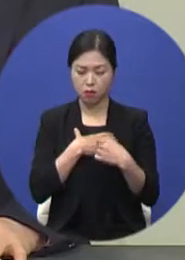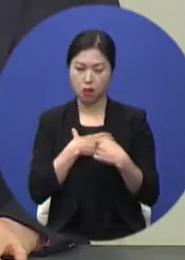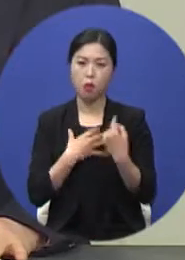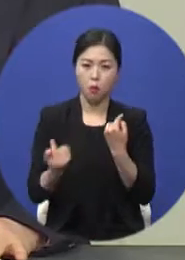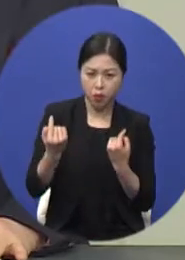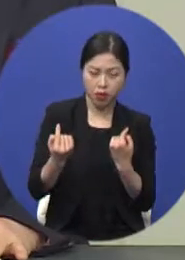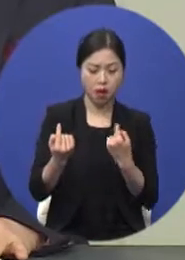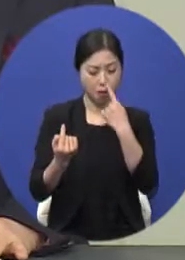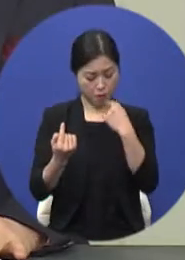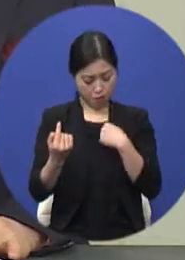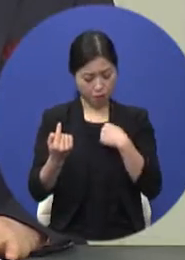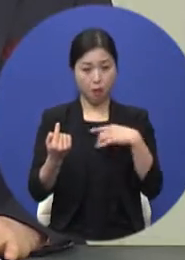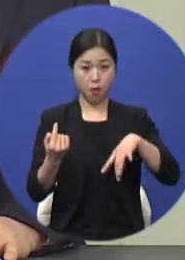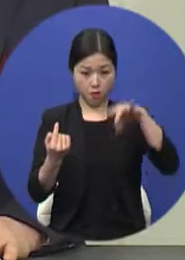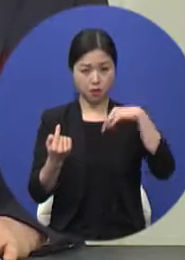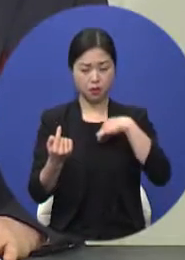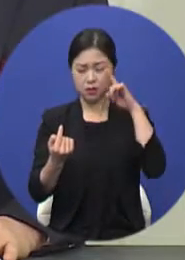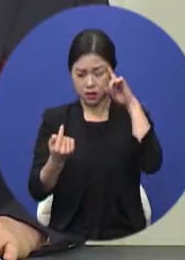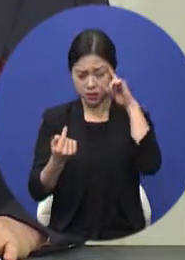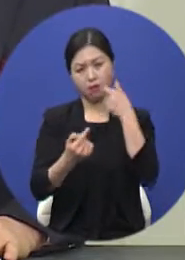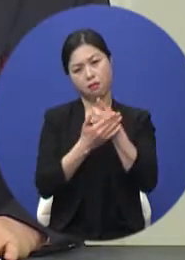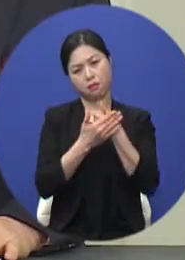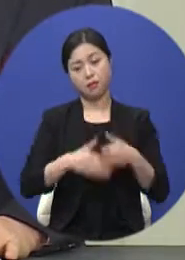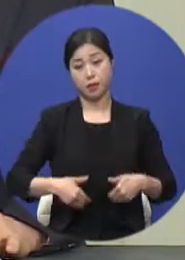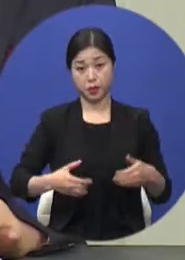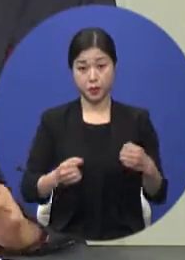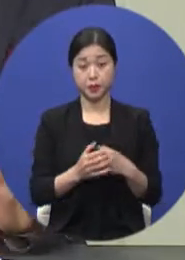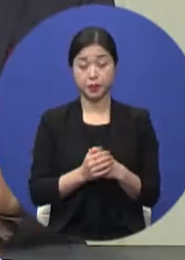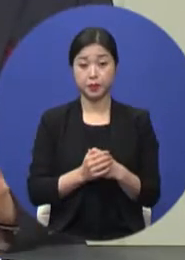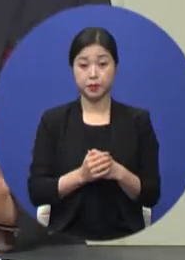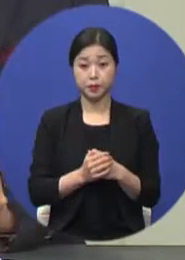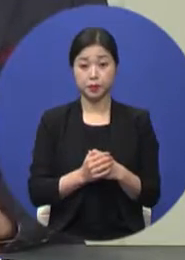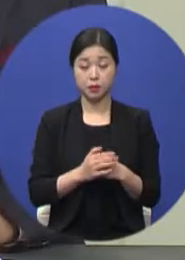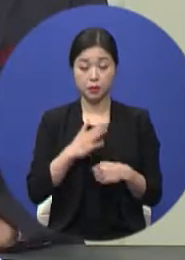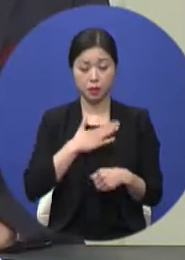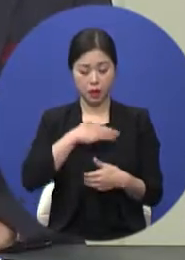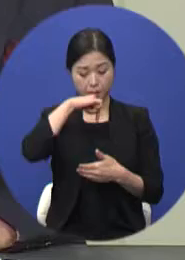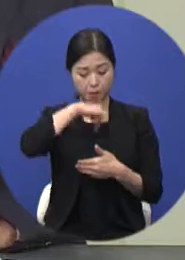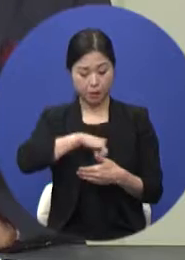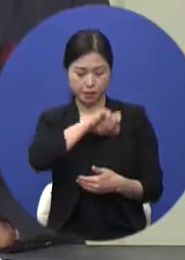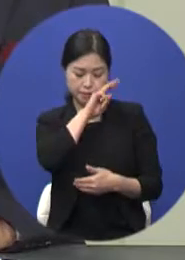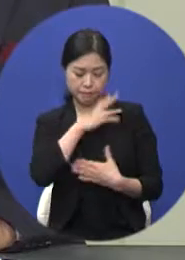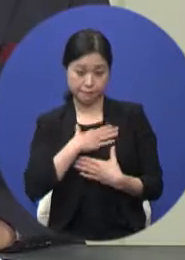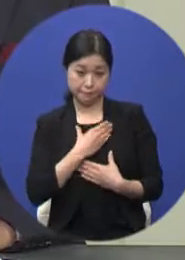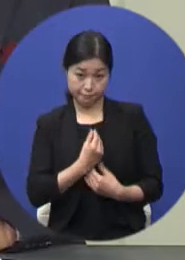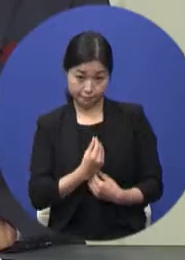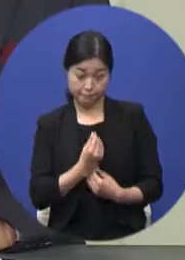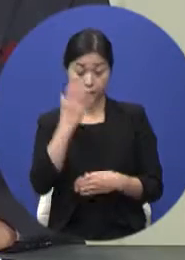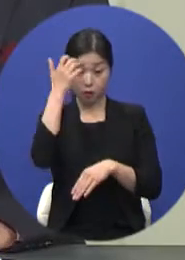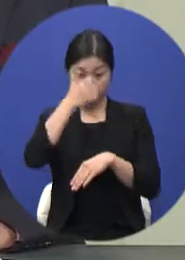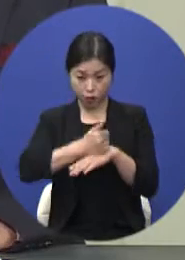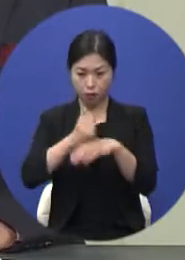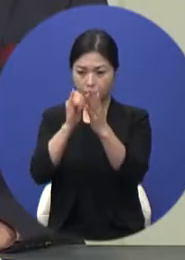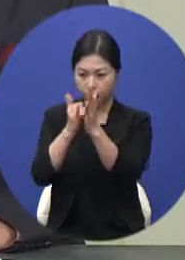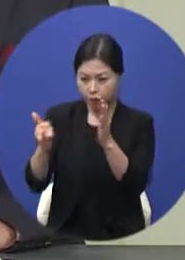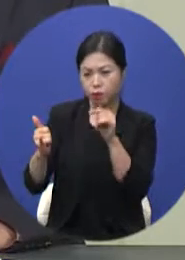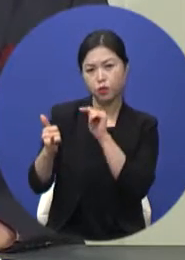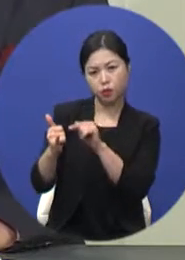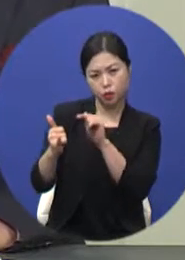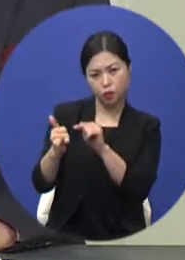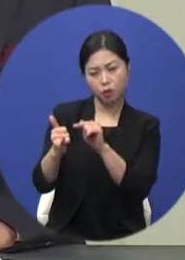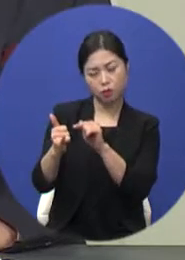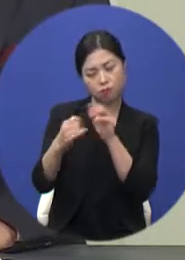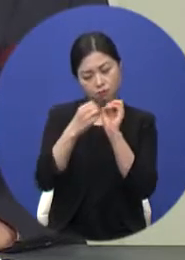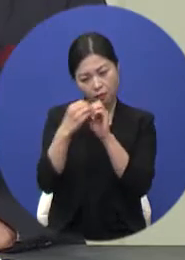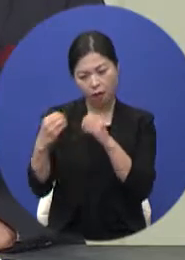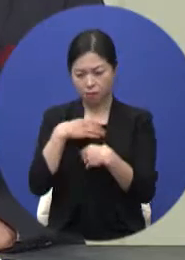생각에는 본인 먼저 챙겨야 될 것 같아요. 그래야면 이제 본인이 편해지시면은 이제 가족도 그러니까 자연스럽게